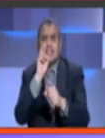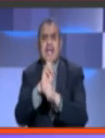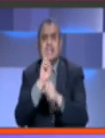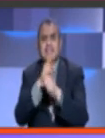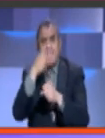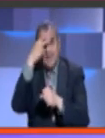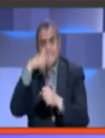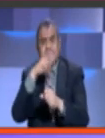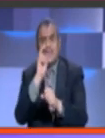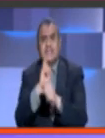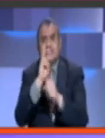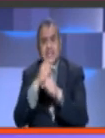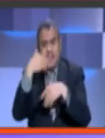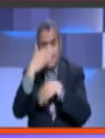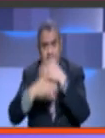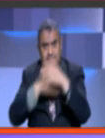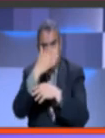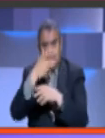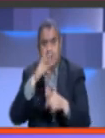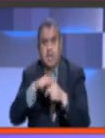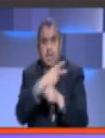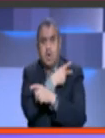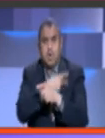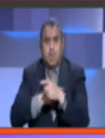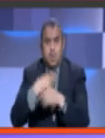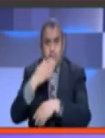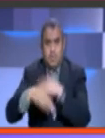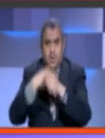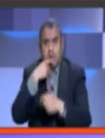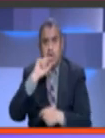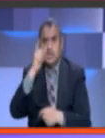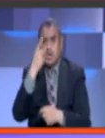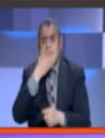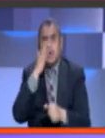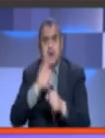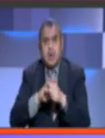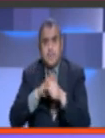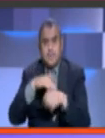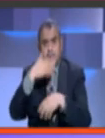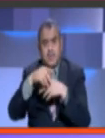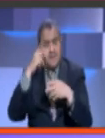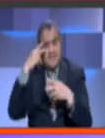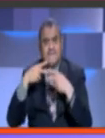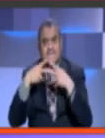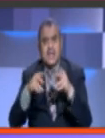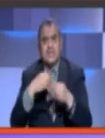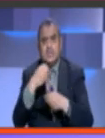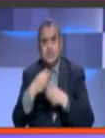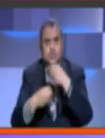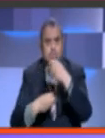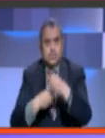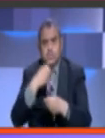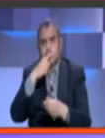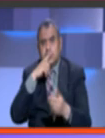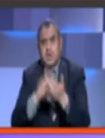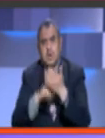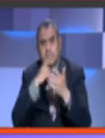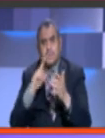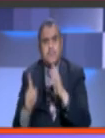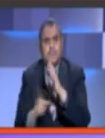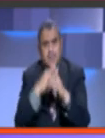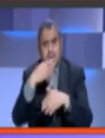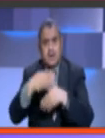استثنائية عايزين نعديها على خير، والحكومة وعدت إنه بعد شهر رمضان إن شاء الله هيكون في فتح بشكل تدريجي للدولة مرة أخرى،